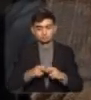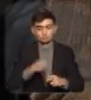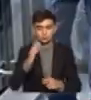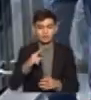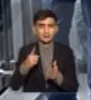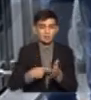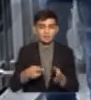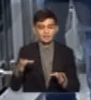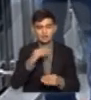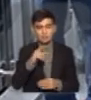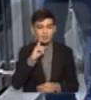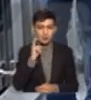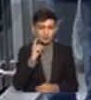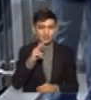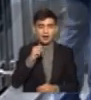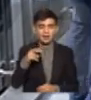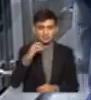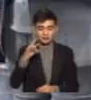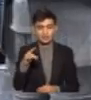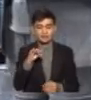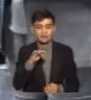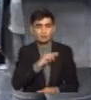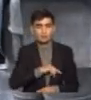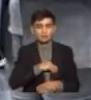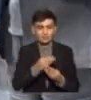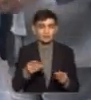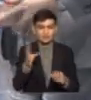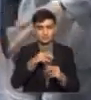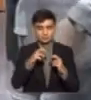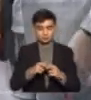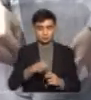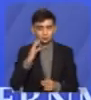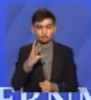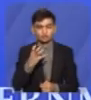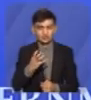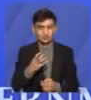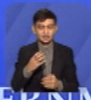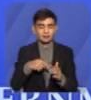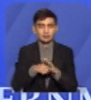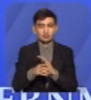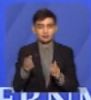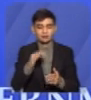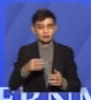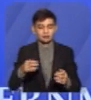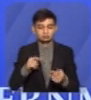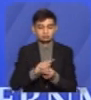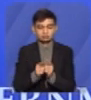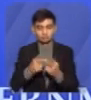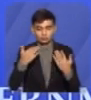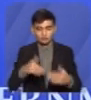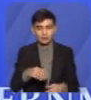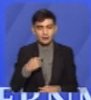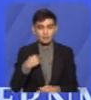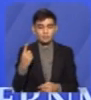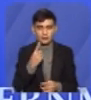требования, которые предъявляют к молодым кадрам работодатели. Уже разработали 400 стандартов. Нам необходимо обращать внимание в